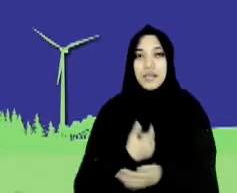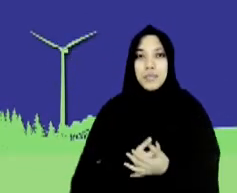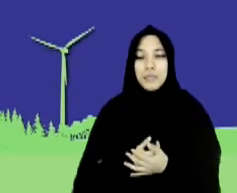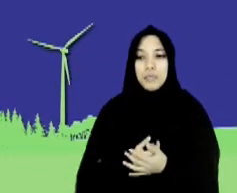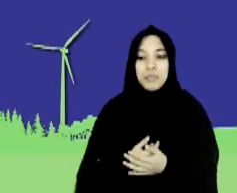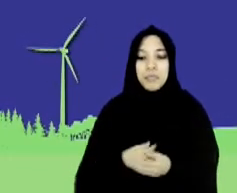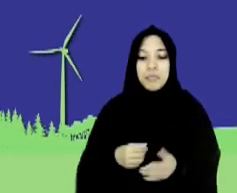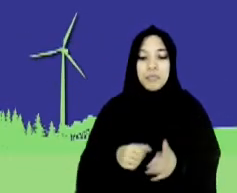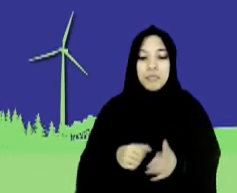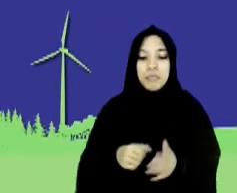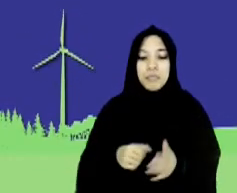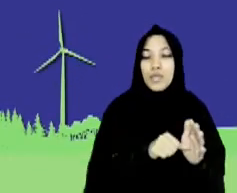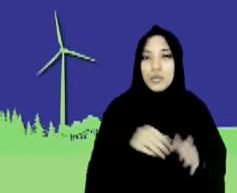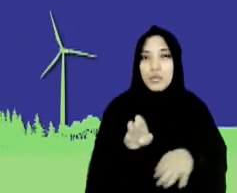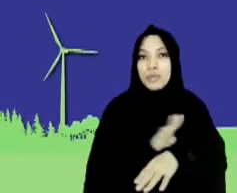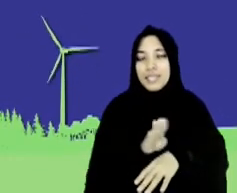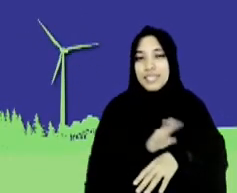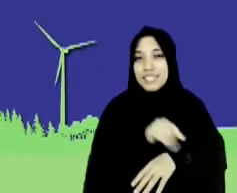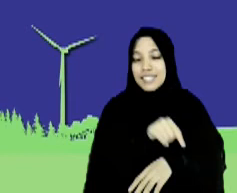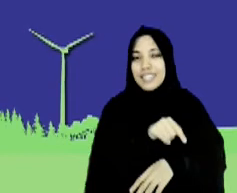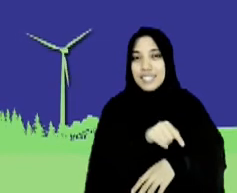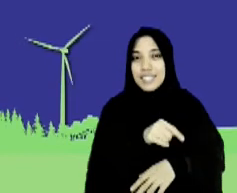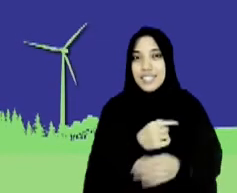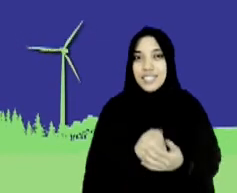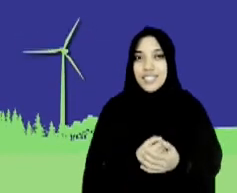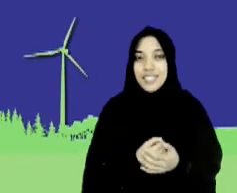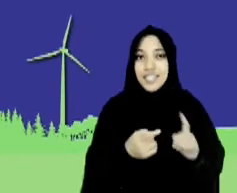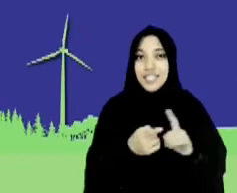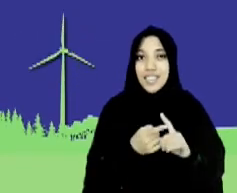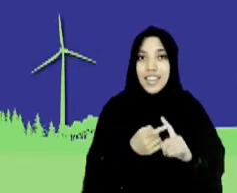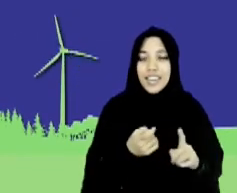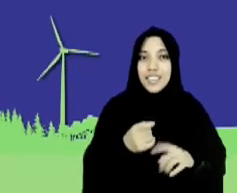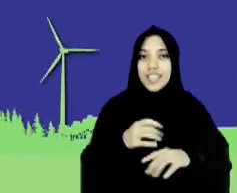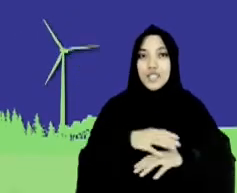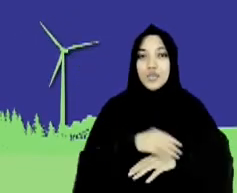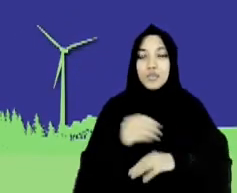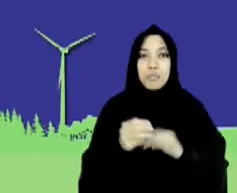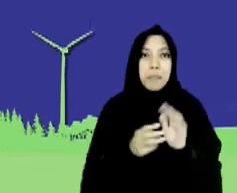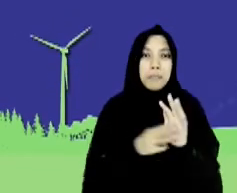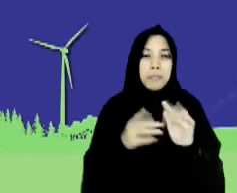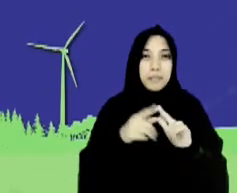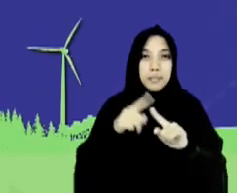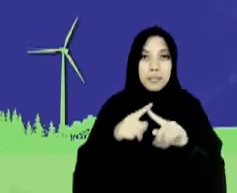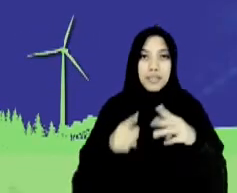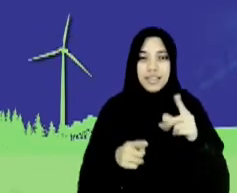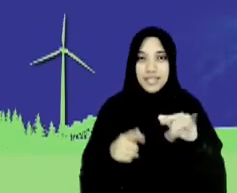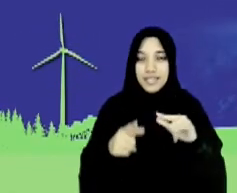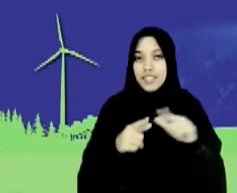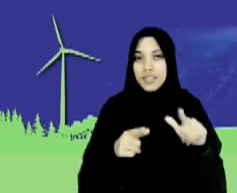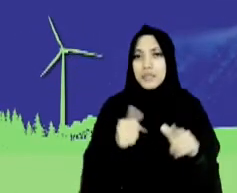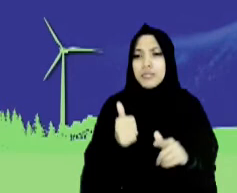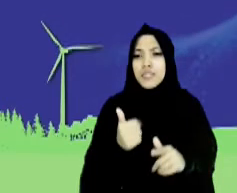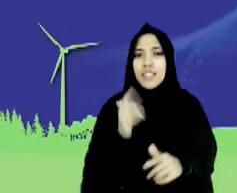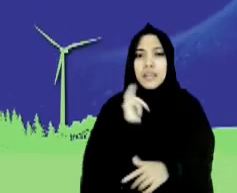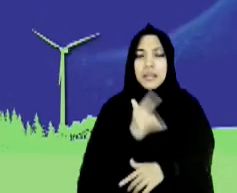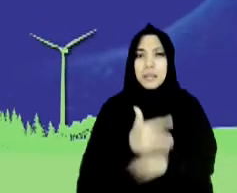business bisnis sektor itu memang eh dari sumber Raw materialsnya saja sudah eh jadi itu